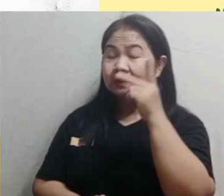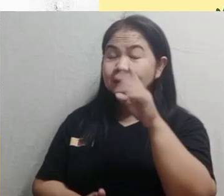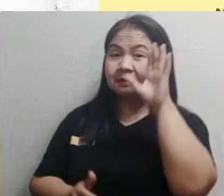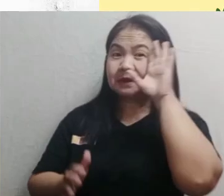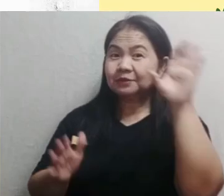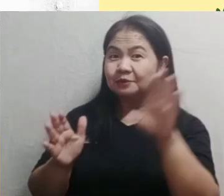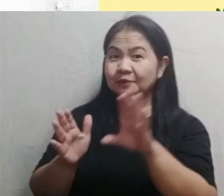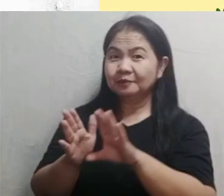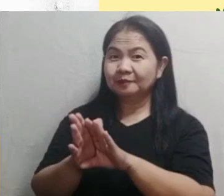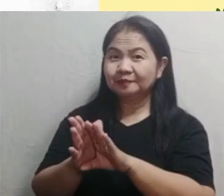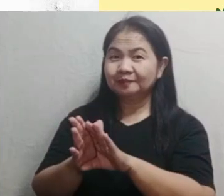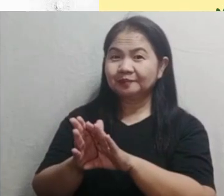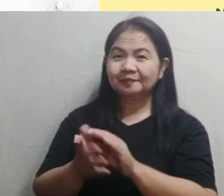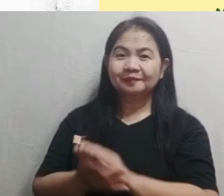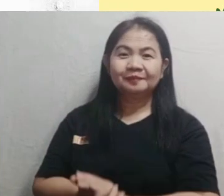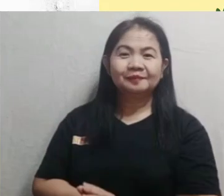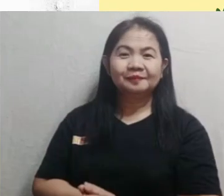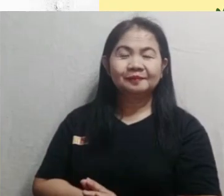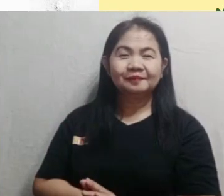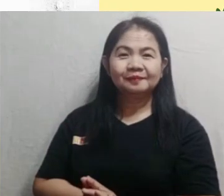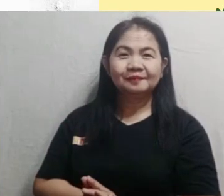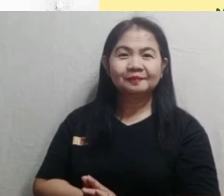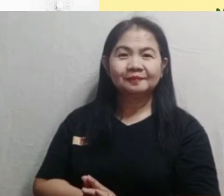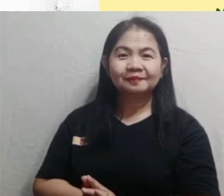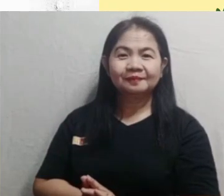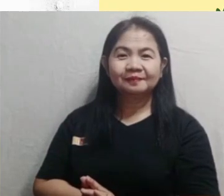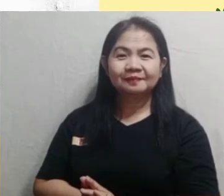nakikita mo sa larawan?